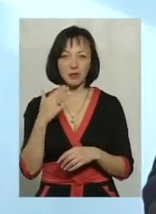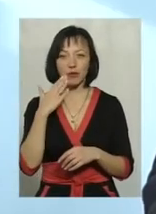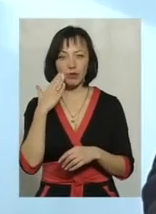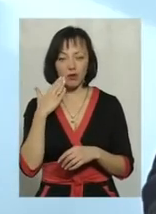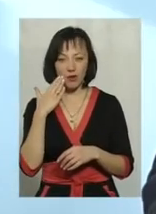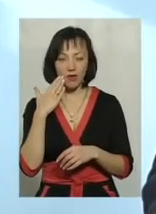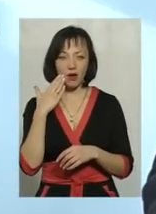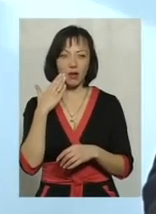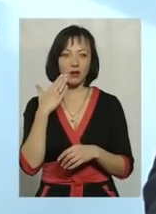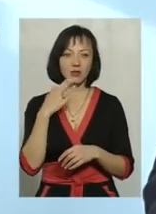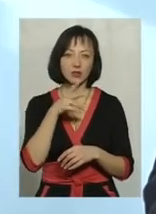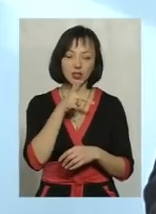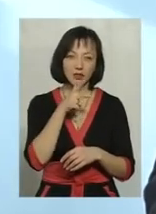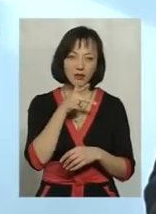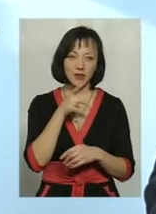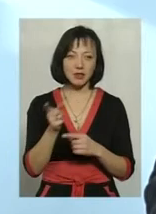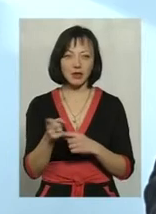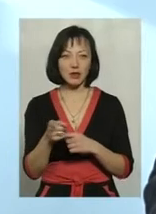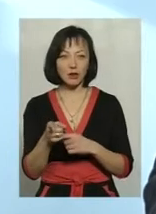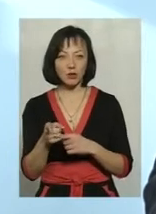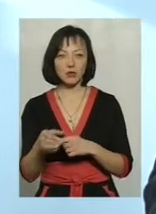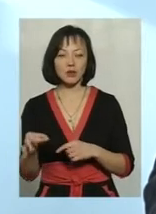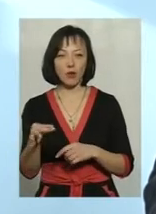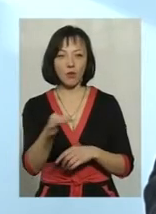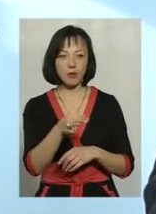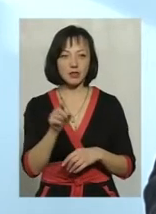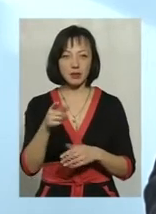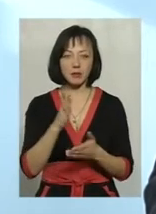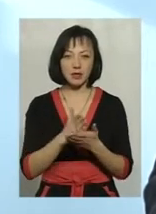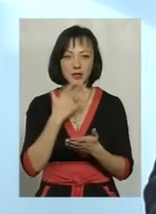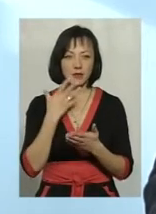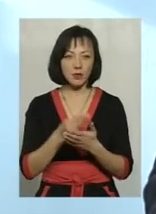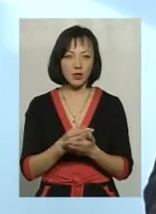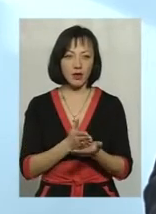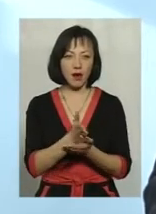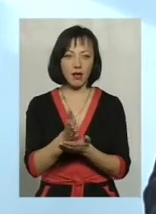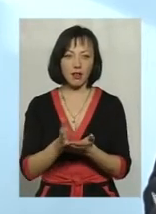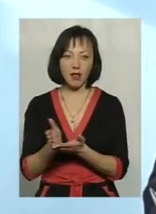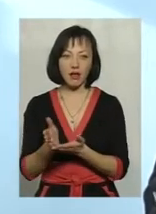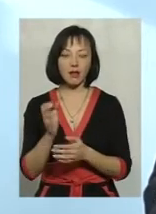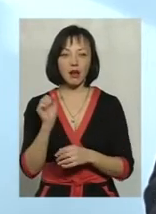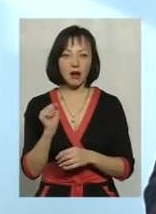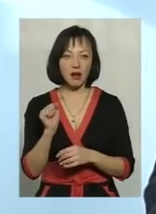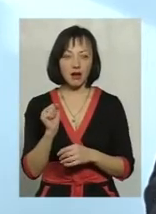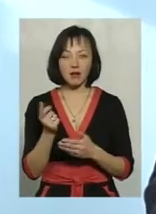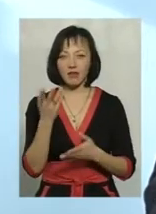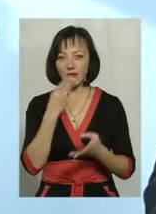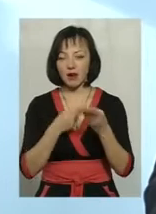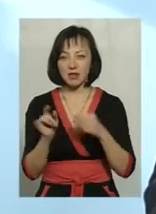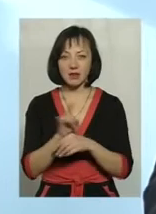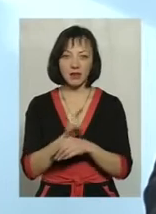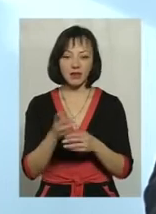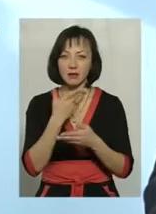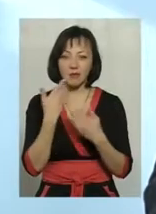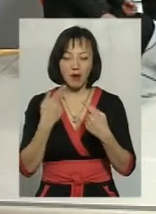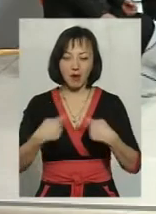Молдова, Чернівецька область, Тернопільська, там вже теж є свої канали. А фальсифікат, він не має